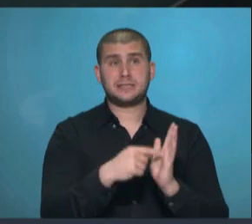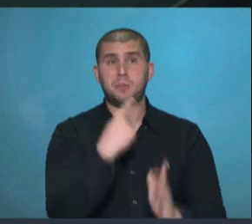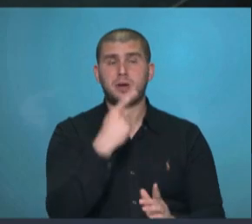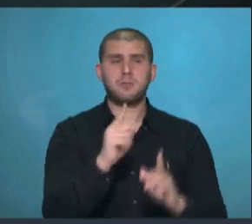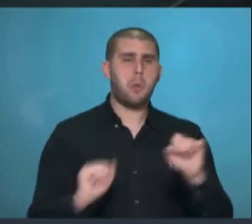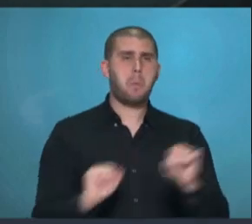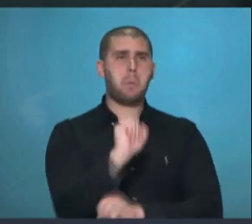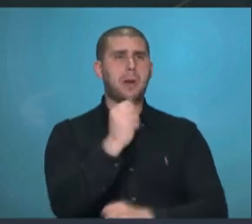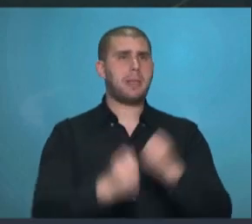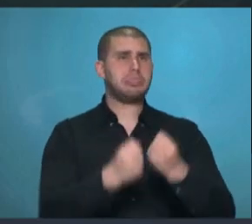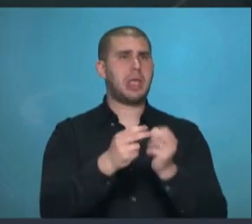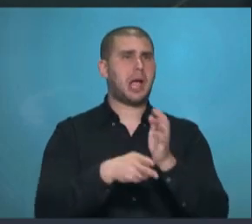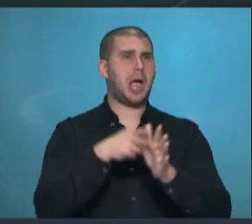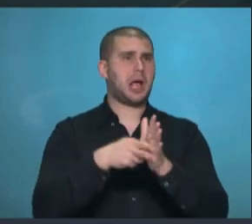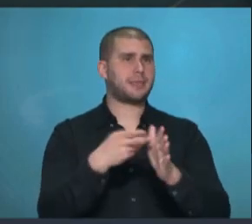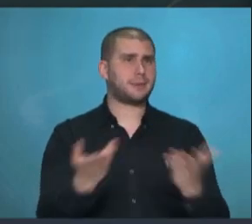נהגי הקטר.